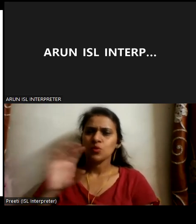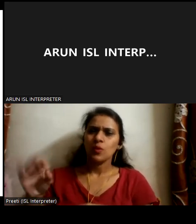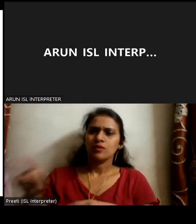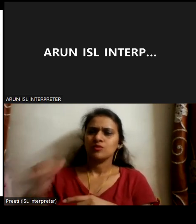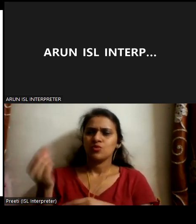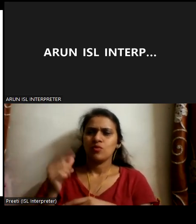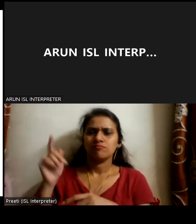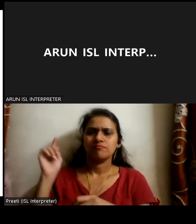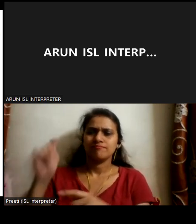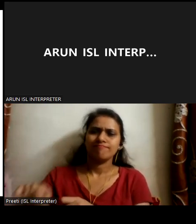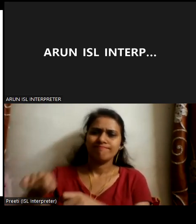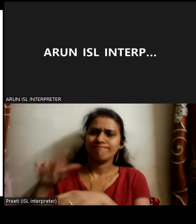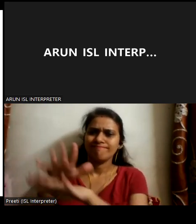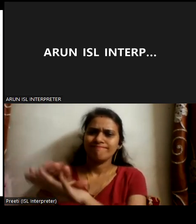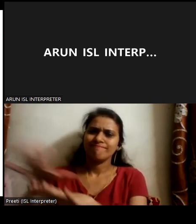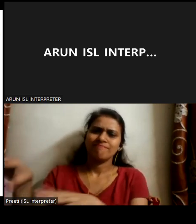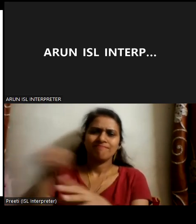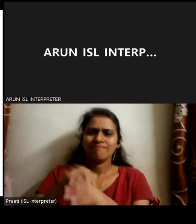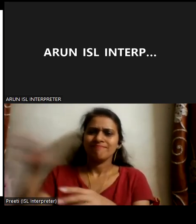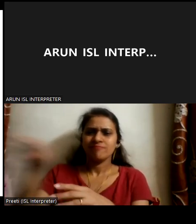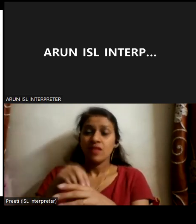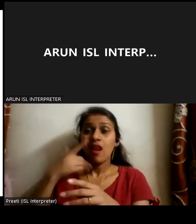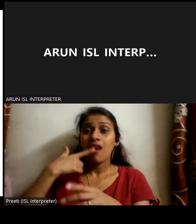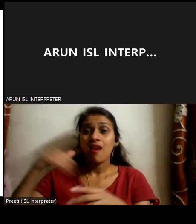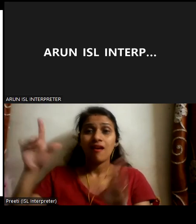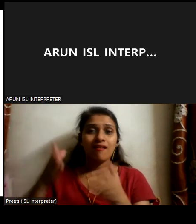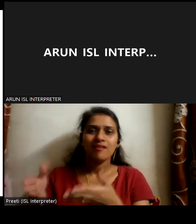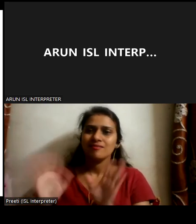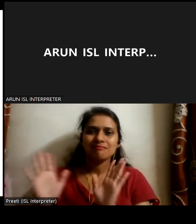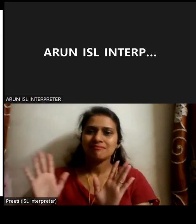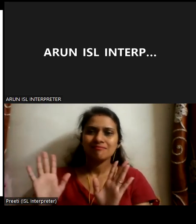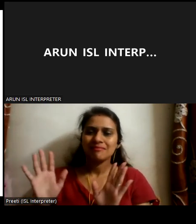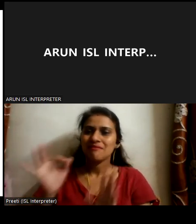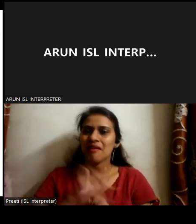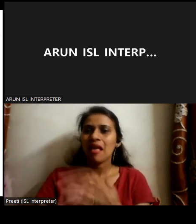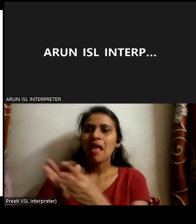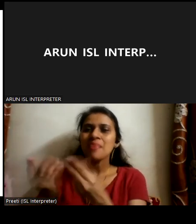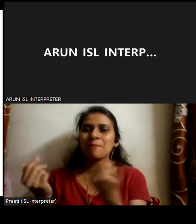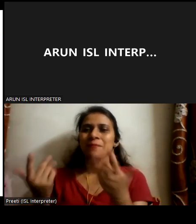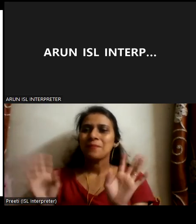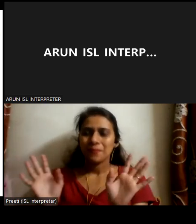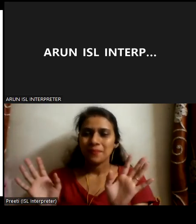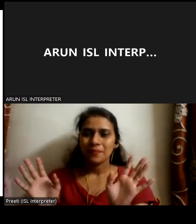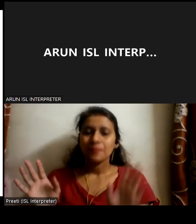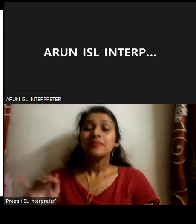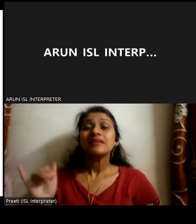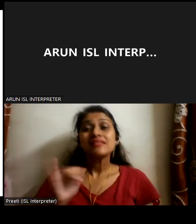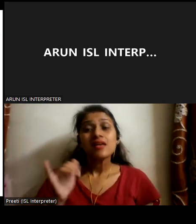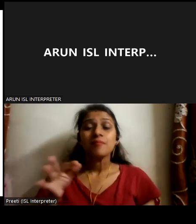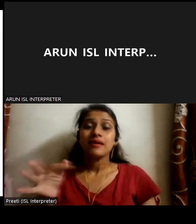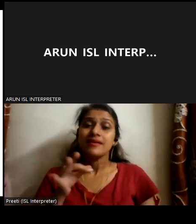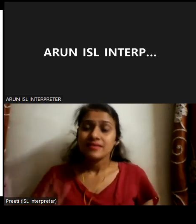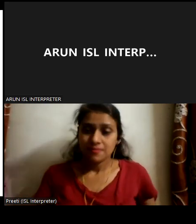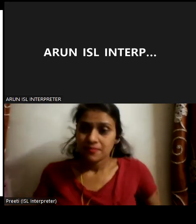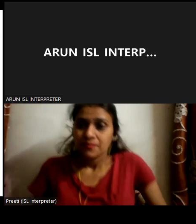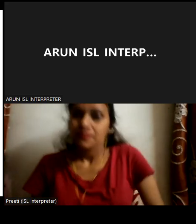Enterprise development का मायना ये नहीं होता है. वहां पे बस हम ये सिखाते हैं कि आप मछली कैसे पकड़ते हैं,